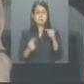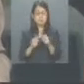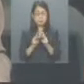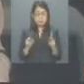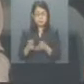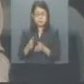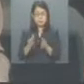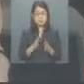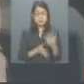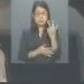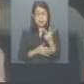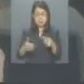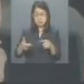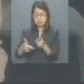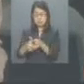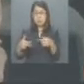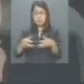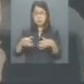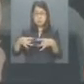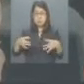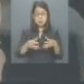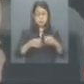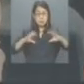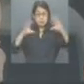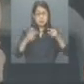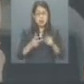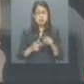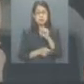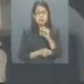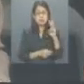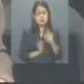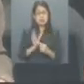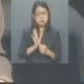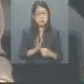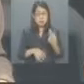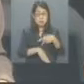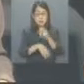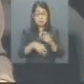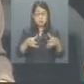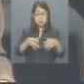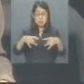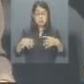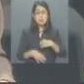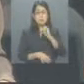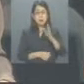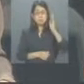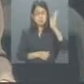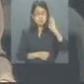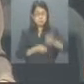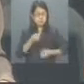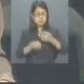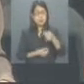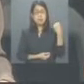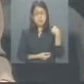าลฝ่ายค้านและวุฒิสภาเสนอมาโดยประธานวิปฝ่ายค้านย้ำทุกข้อสังเกตของการอภิปรายคือประโยชน์ในการตัดสินใ